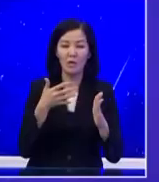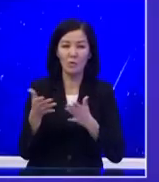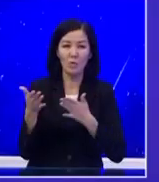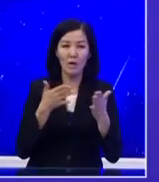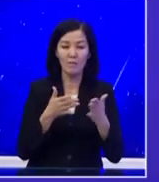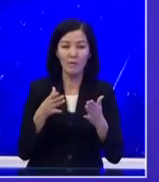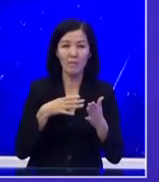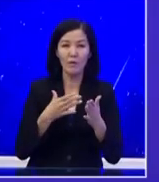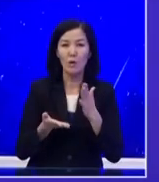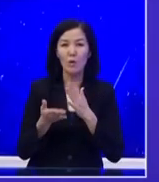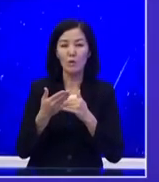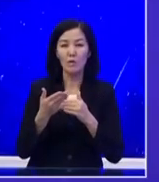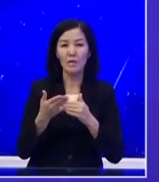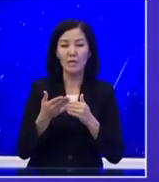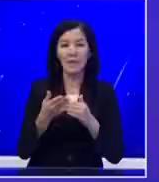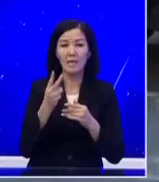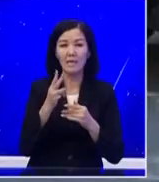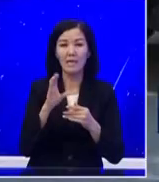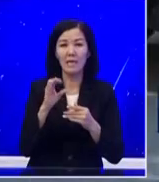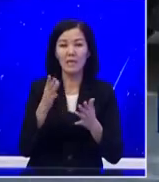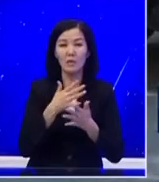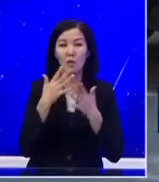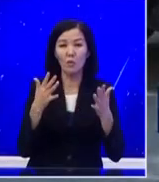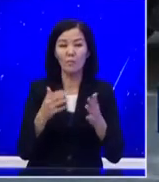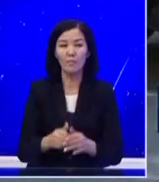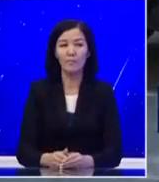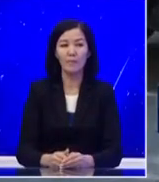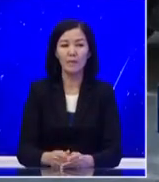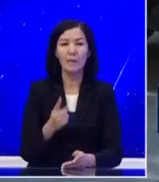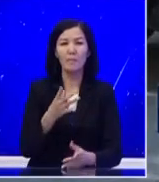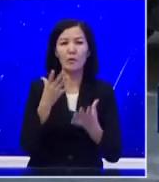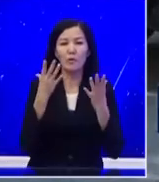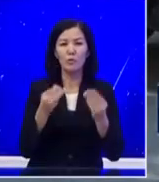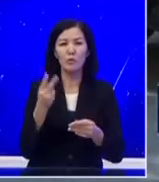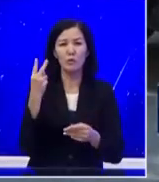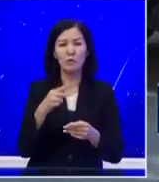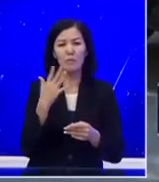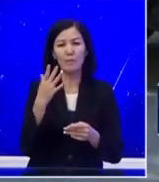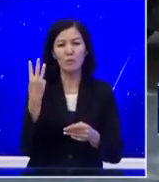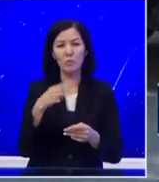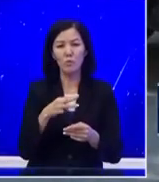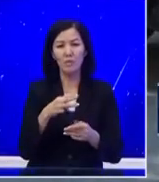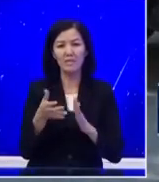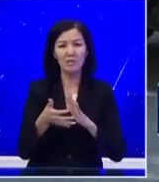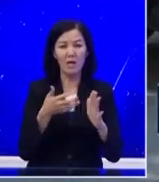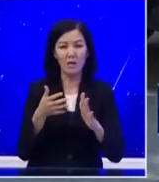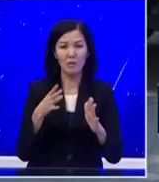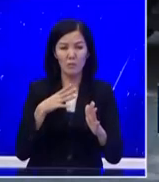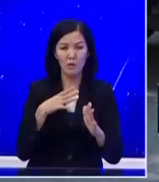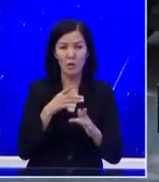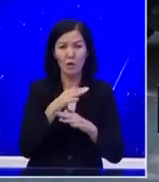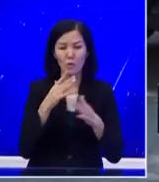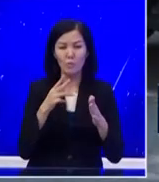салыстырғанда көрсеткіш 2 есеге көбейген. 30 бізіп қайын шығамыз, 25-30 бізіп аралығында шығамыз. Күнделікті оның басым